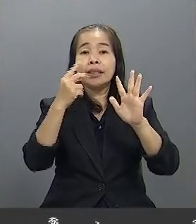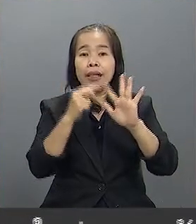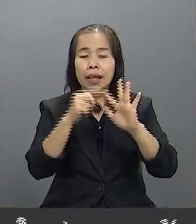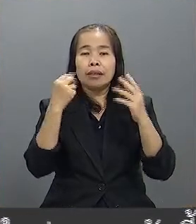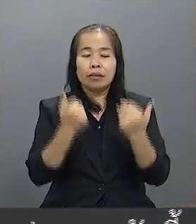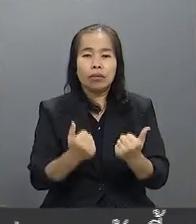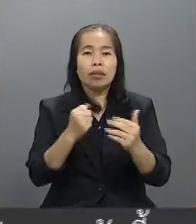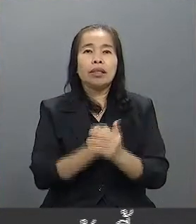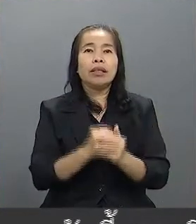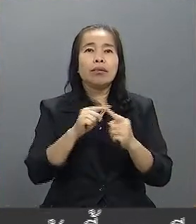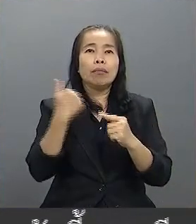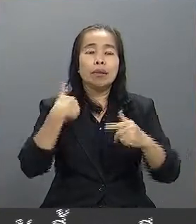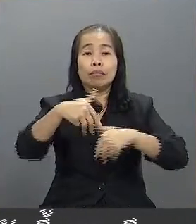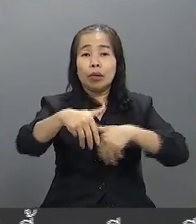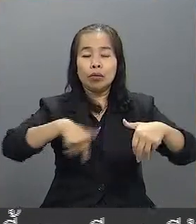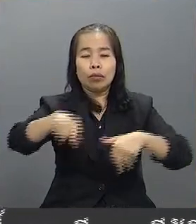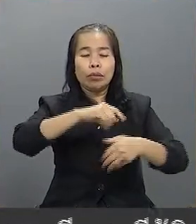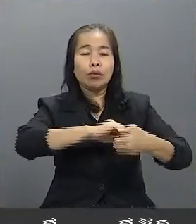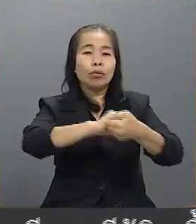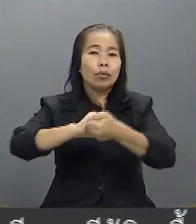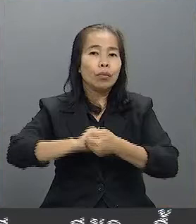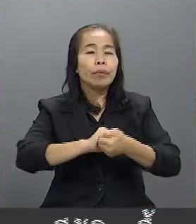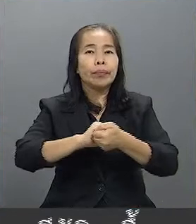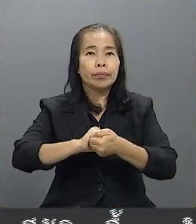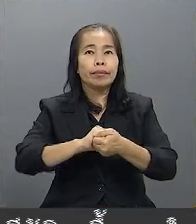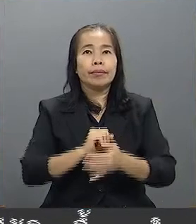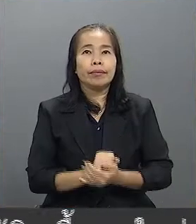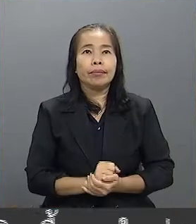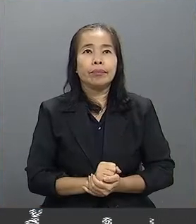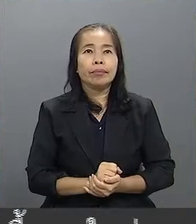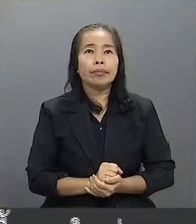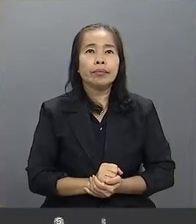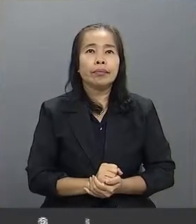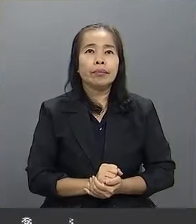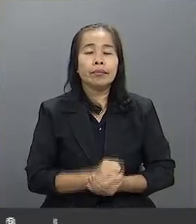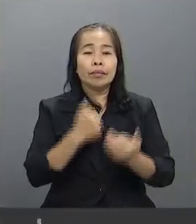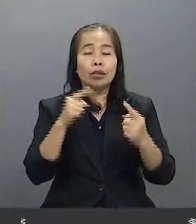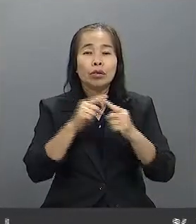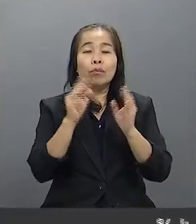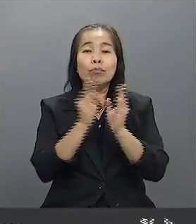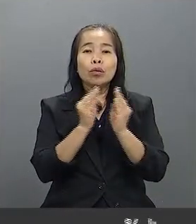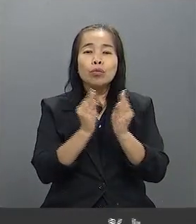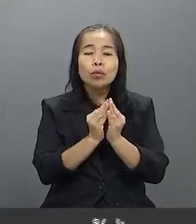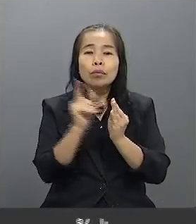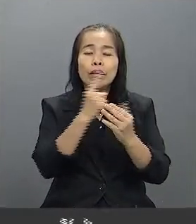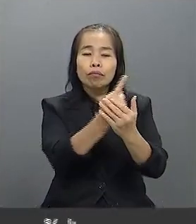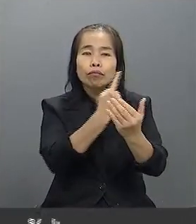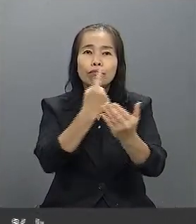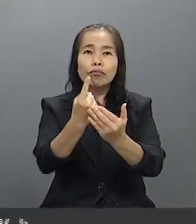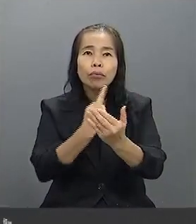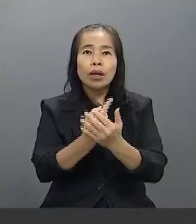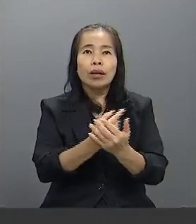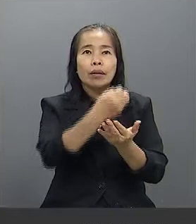ประชาชนได้มีส่วนร่วมค่ะการประชุมรับฟังความคิดเห็นและข้อเสนอแนะเพื่อประกอบการพิจารณา